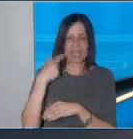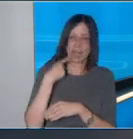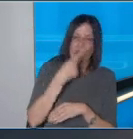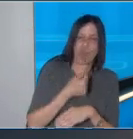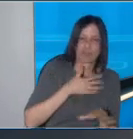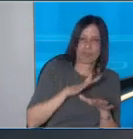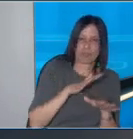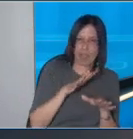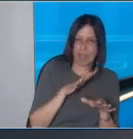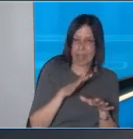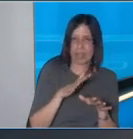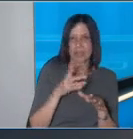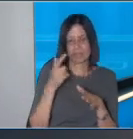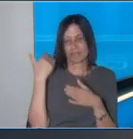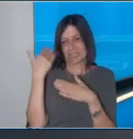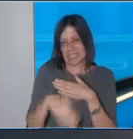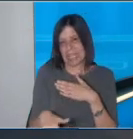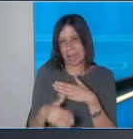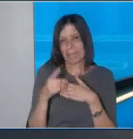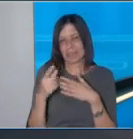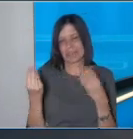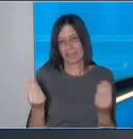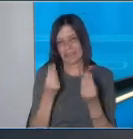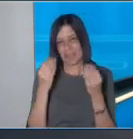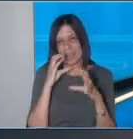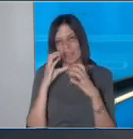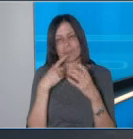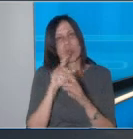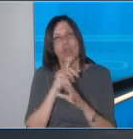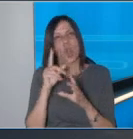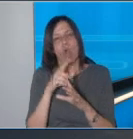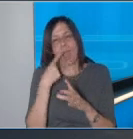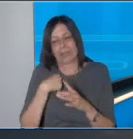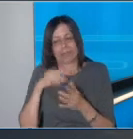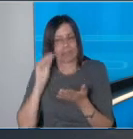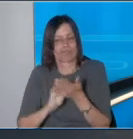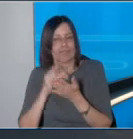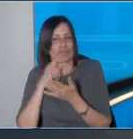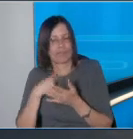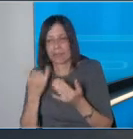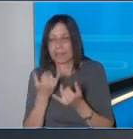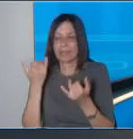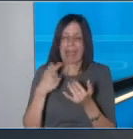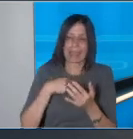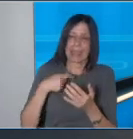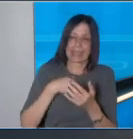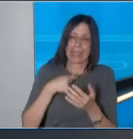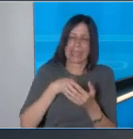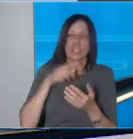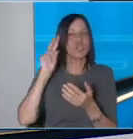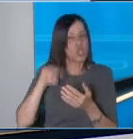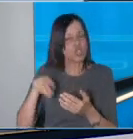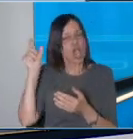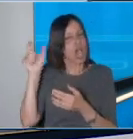הממשלה, איך שהוא מסיים בעצם את הדברים שלו לתקשורת, אומר, לא הזכרת אותי. אתה כל הזמן אומר, אני. יש עוד